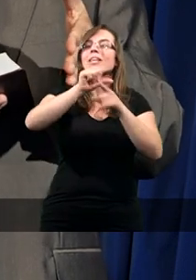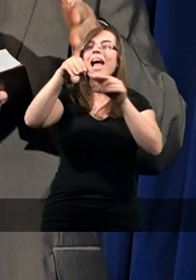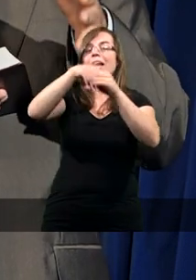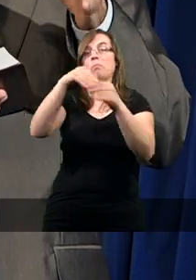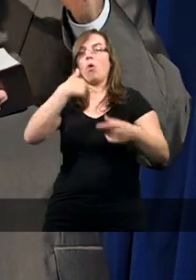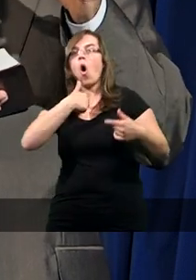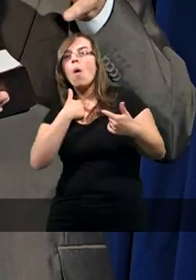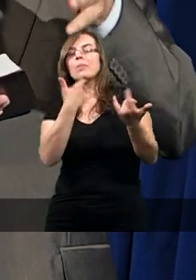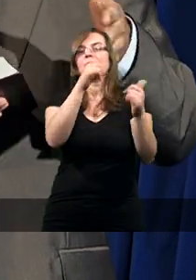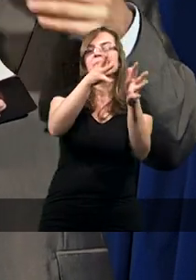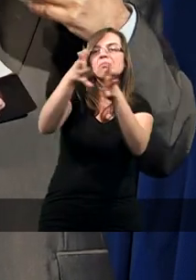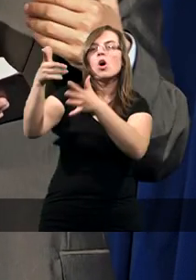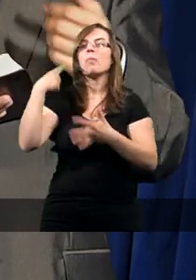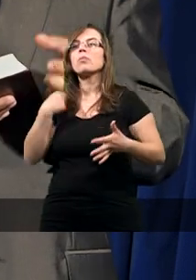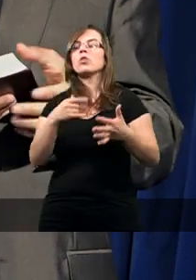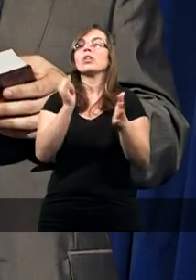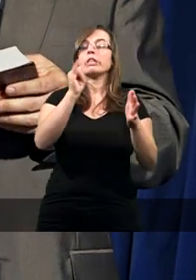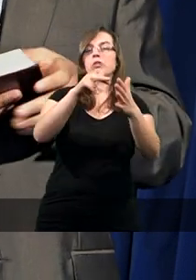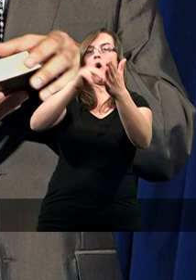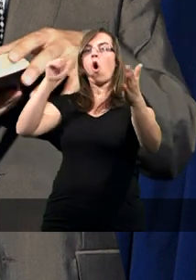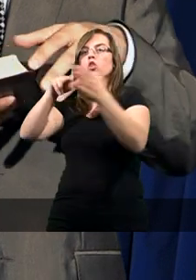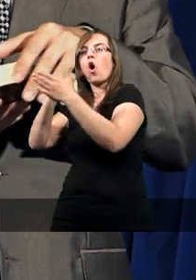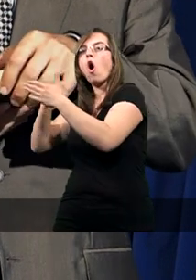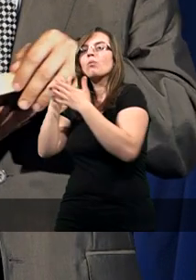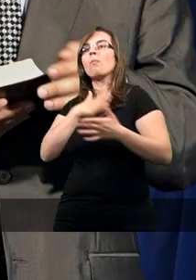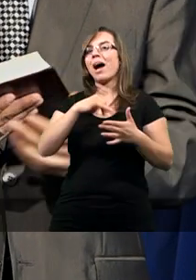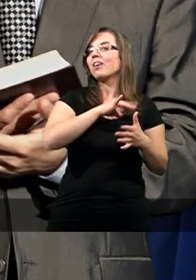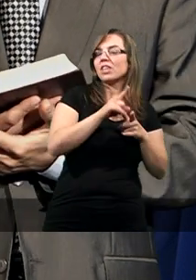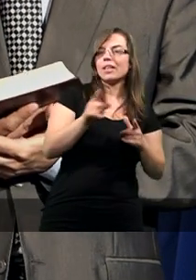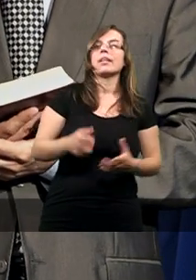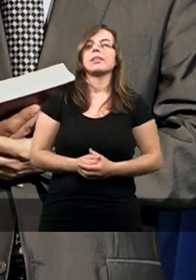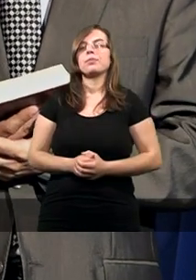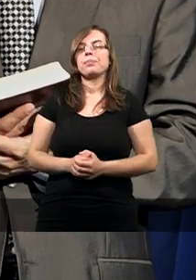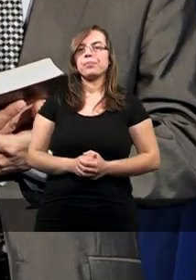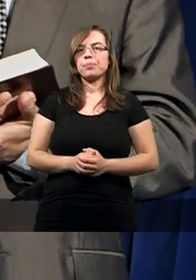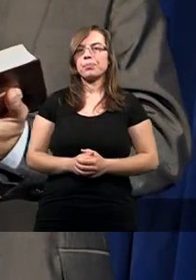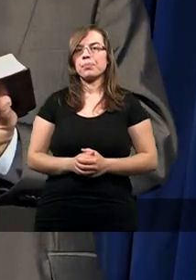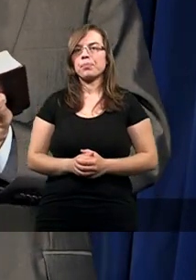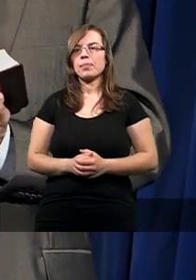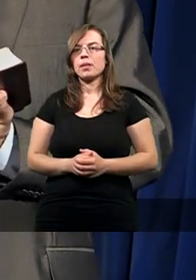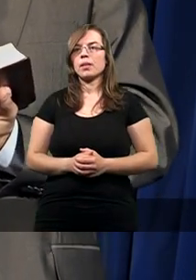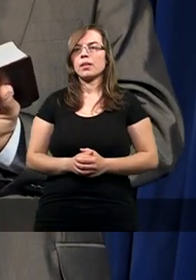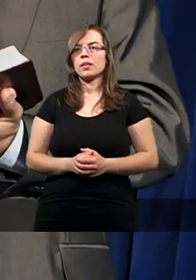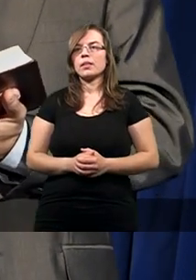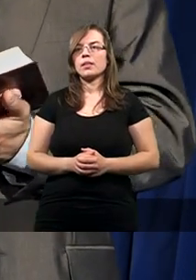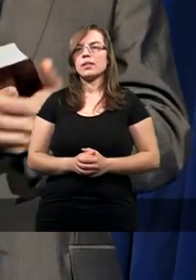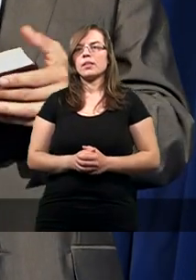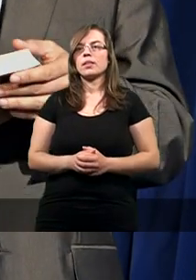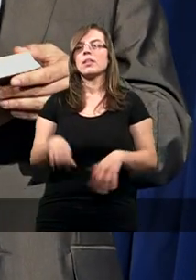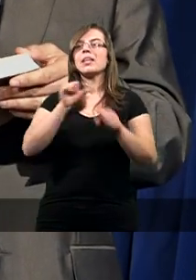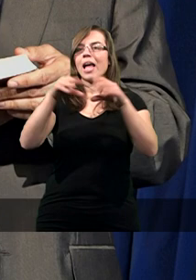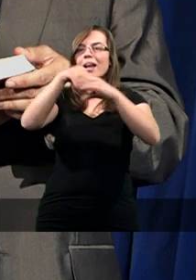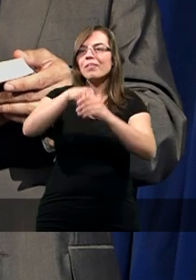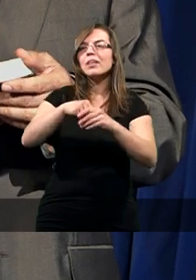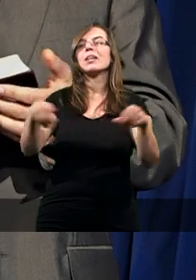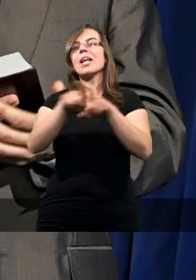nim, ze wstydu odchodzi stamtąd. Now there's an interesting thing we need to notice about what Jesus did.